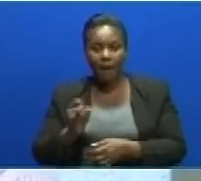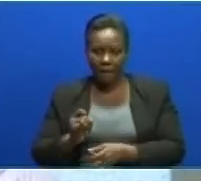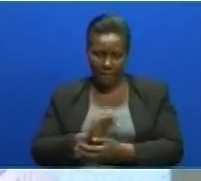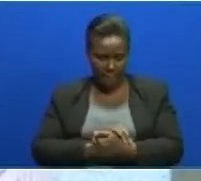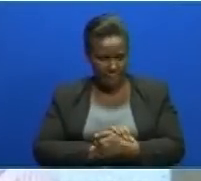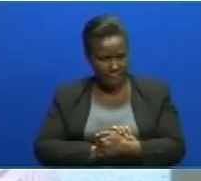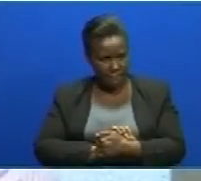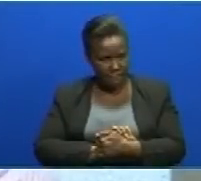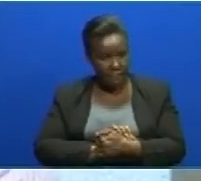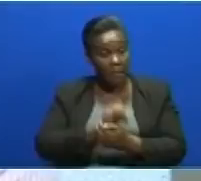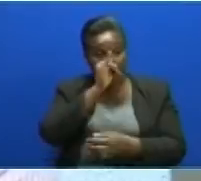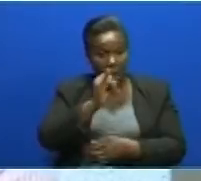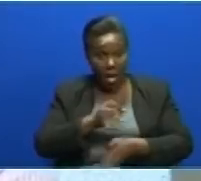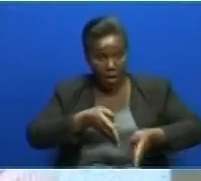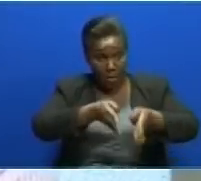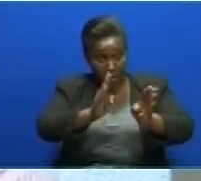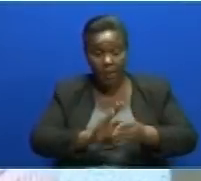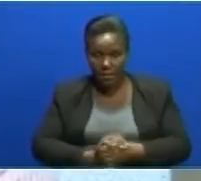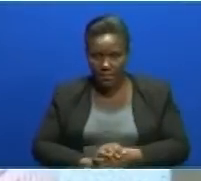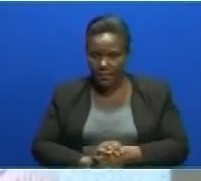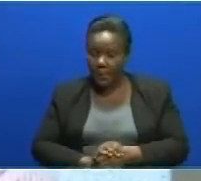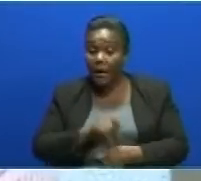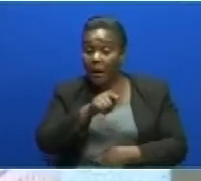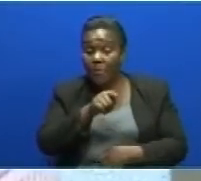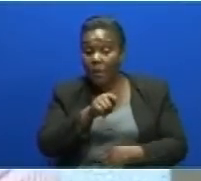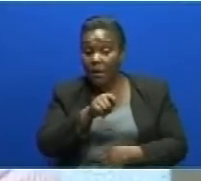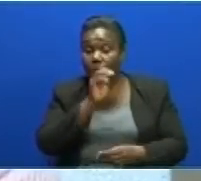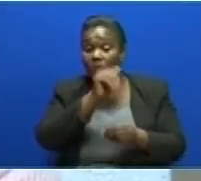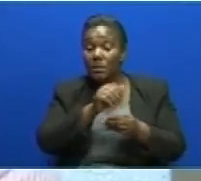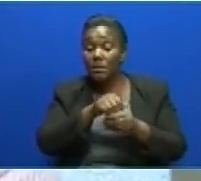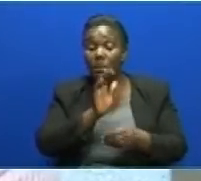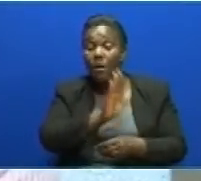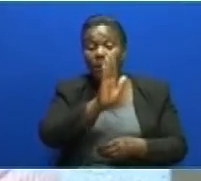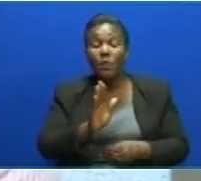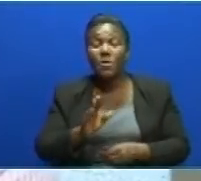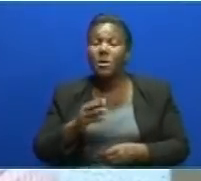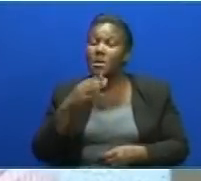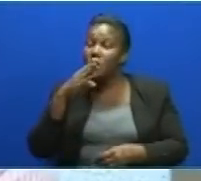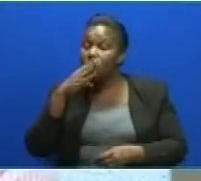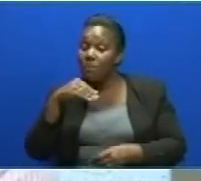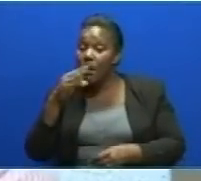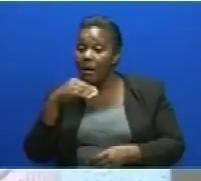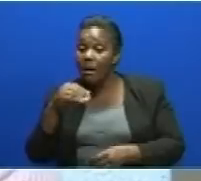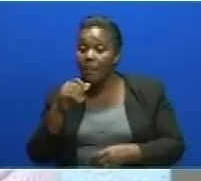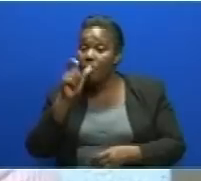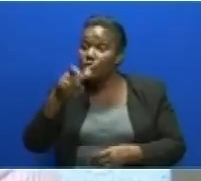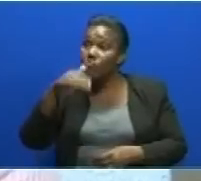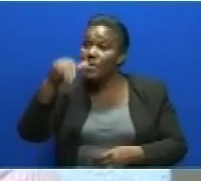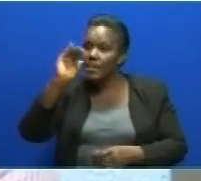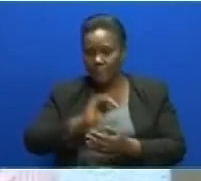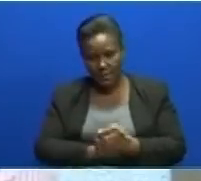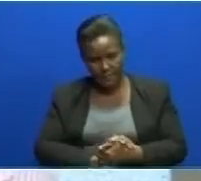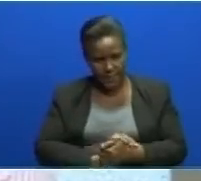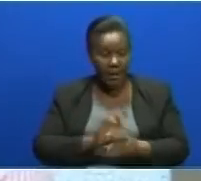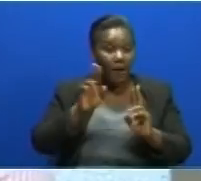mteja wake, pengine ni baba wa familia. Sawa. Pengine ni kijana ambaye yupo huko mtaani na ana mahusiano na watu wengine